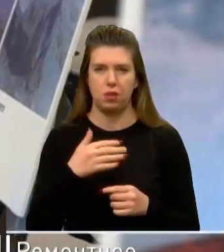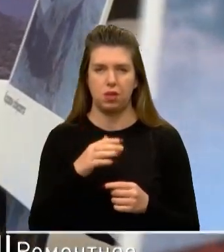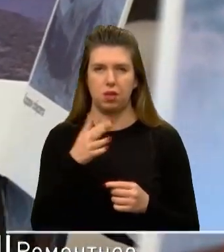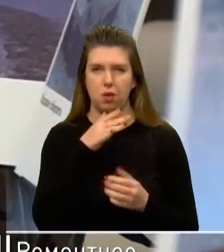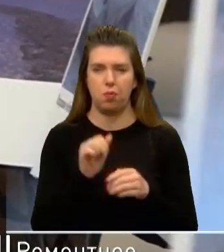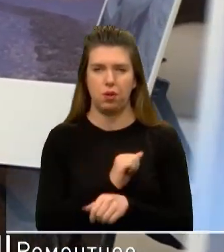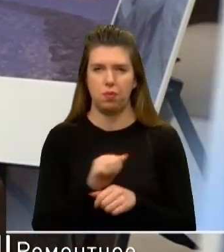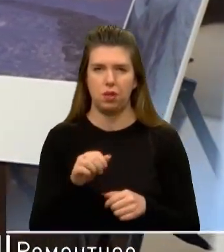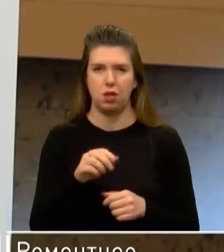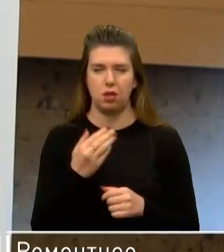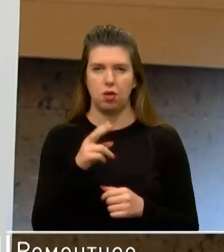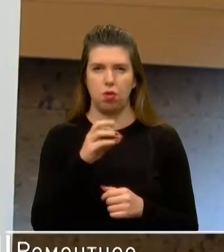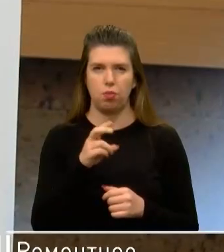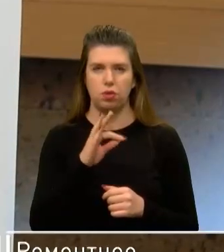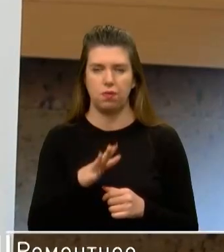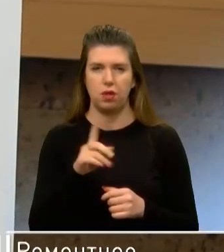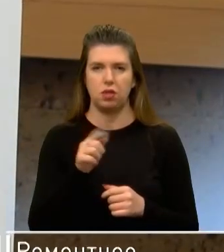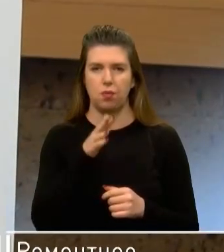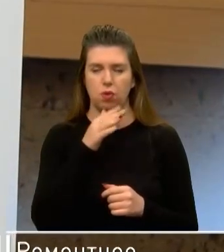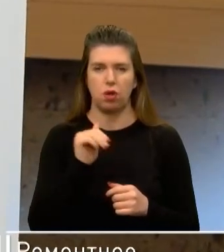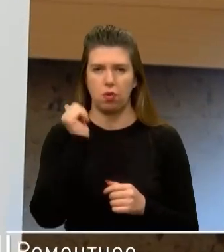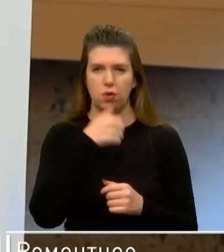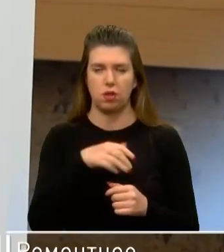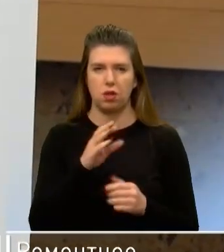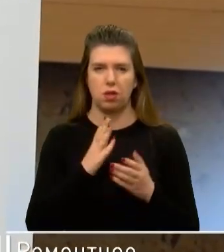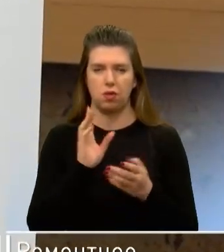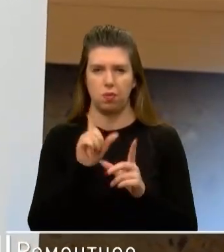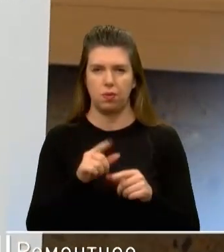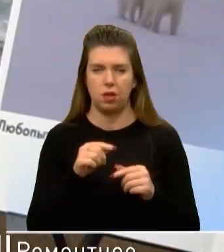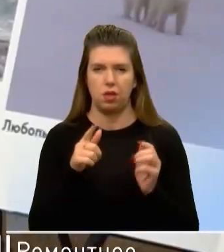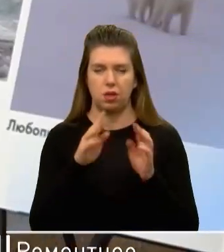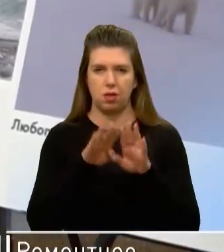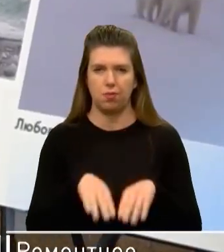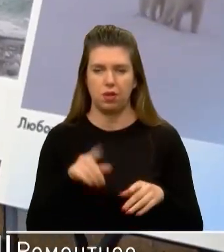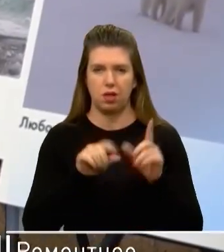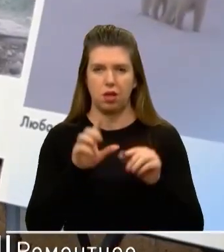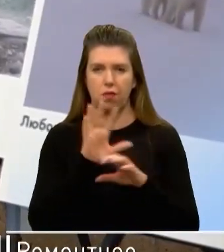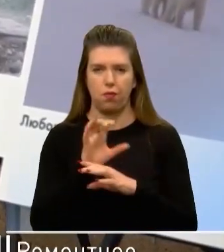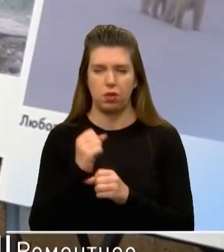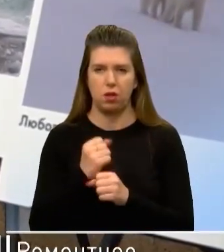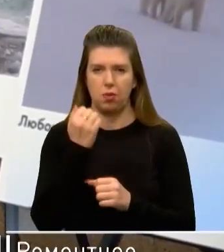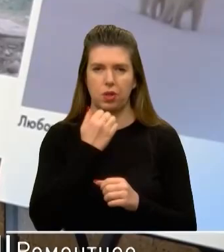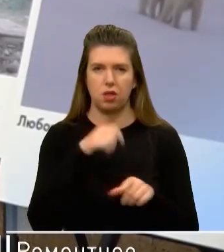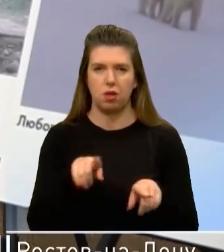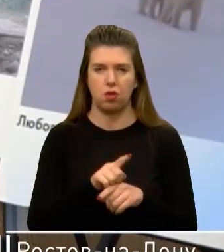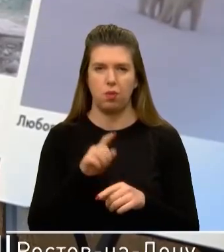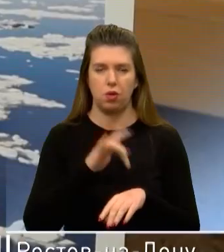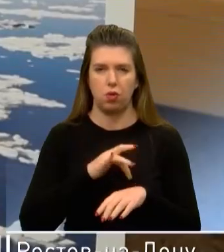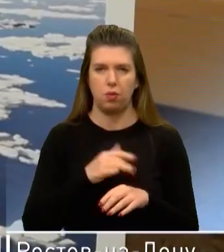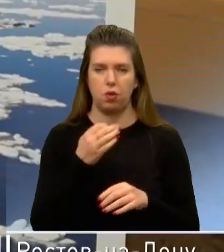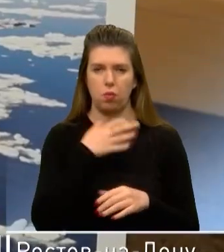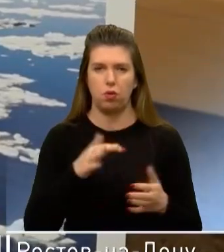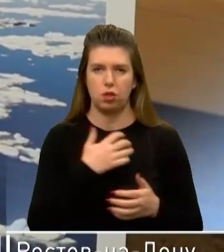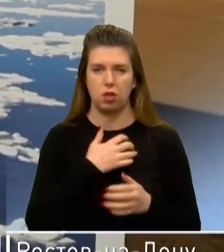лет Победы Дмитрия лобусова за многие годы полярных рейсов Он создал серию редких фотографий благодаря такому хобби теперь